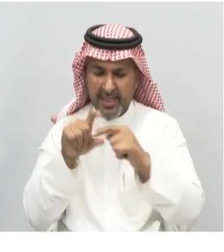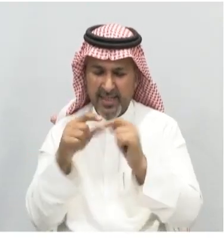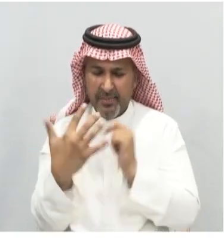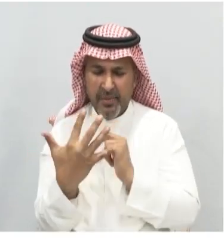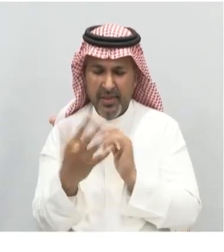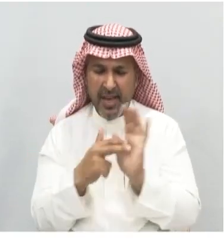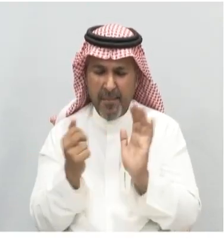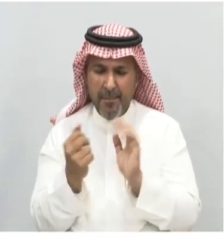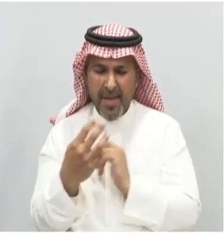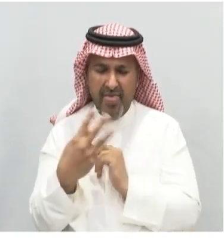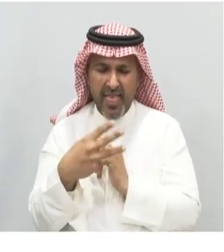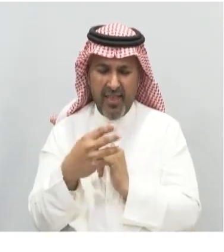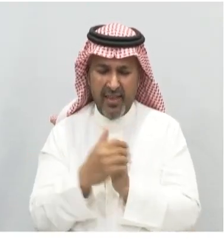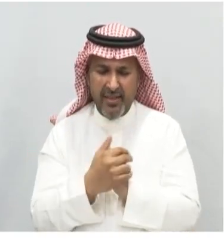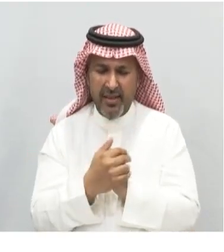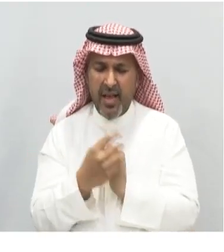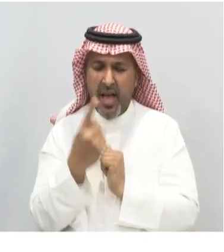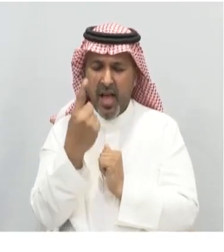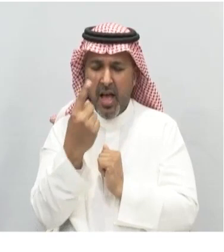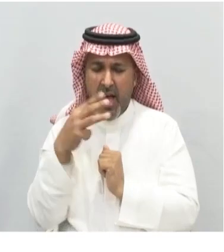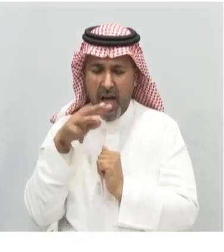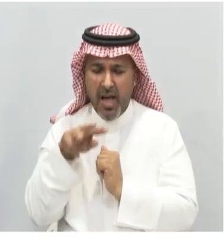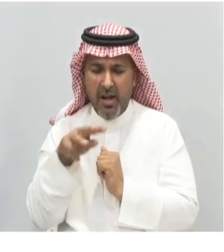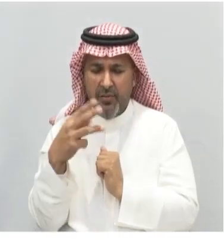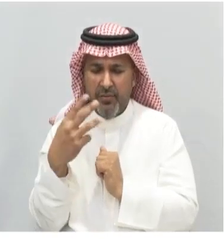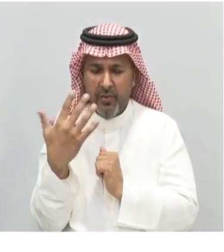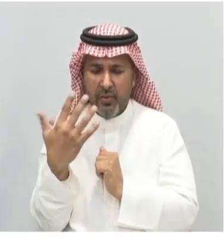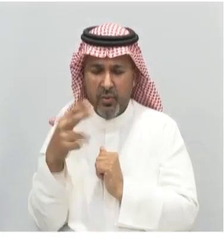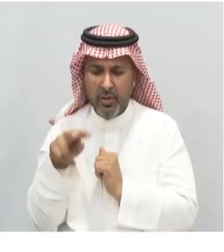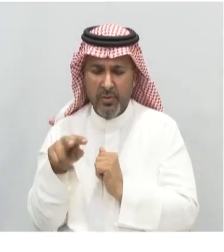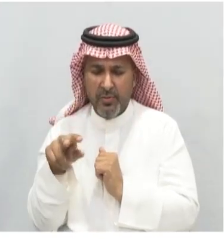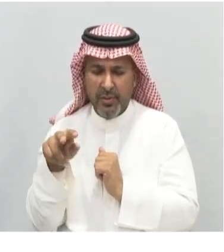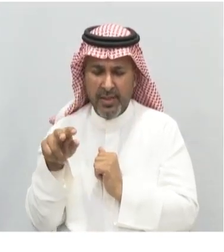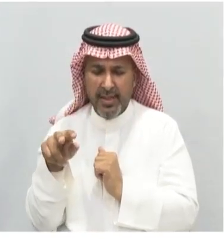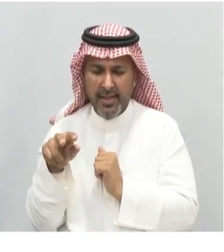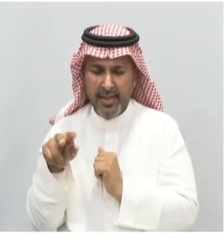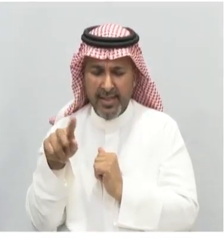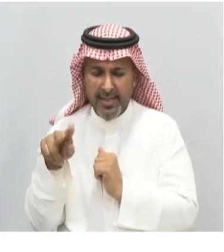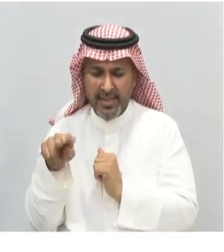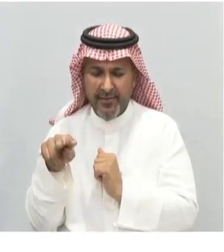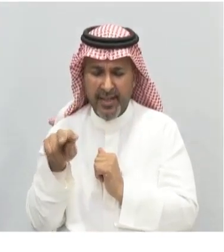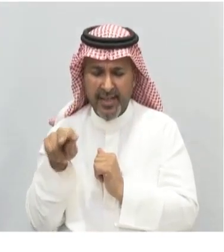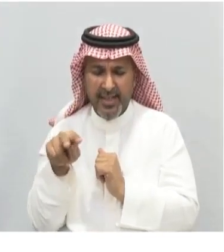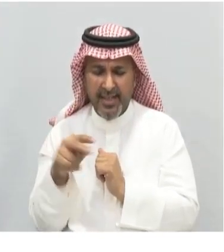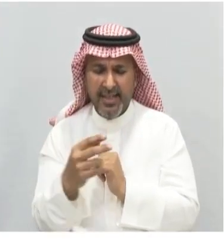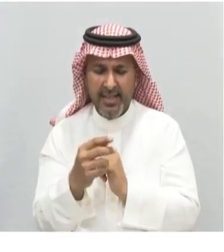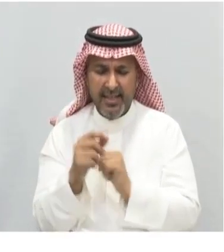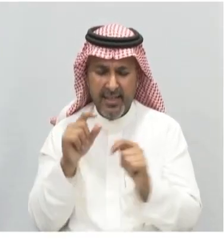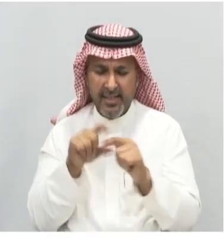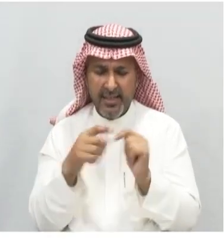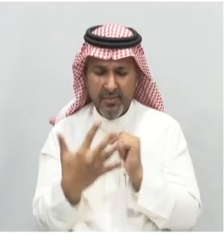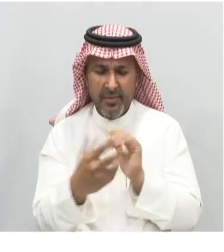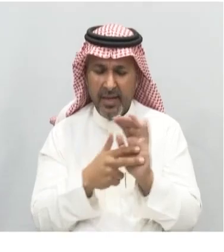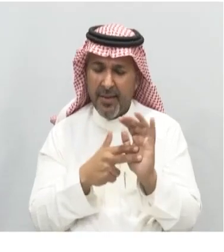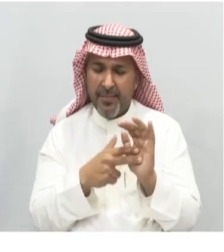وبناتي تساوي 30 بارك الله فيكم الحقيقه الاساسيه 15 تقسي 5 هي 3 هنا صفر اضفنا هنا صفر